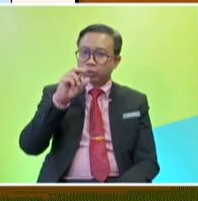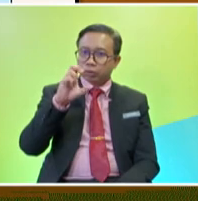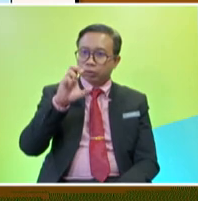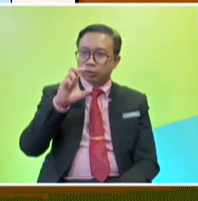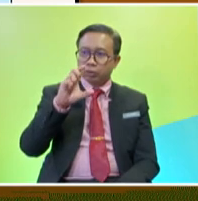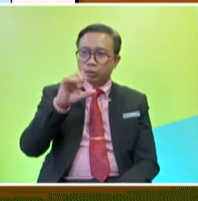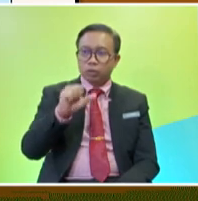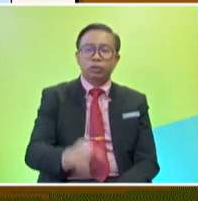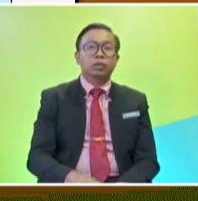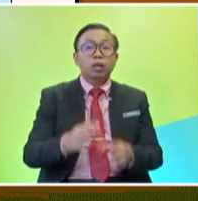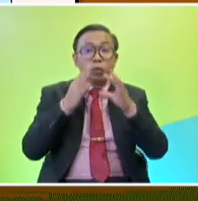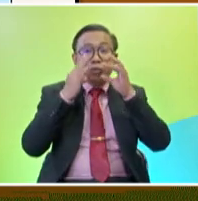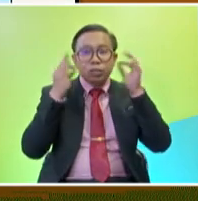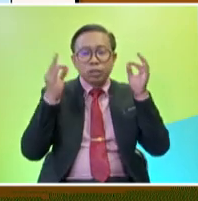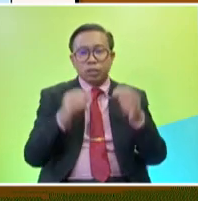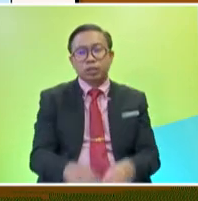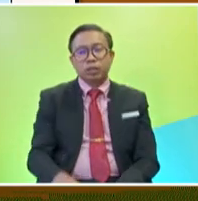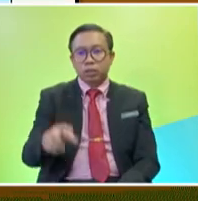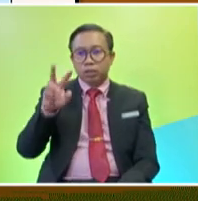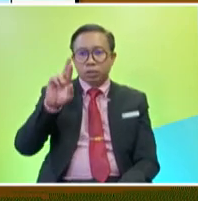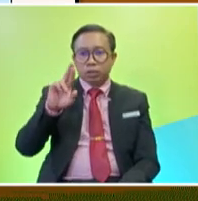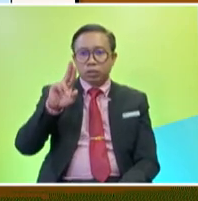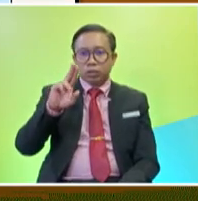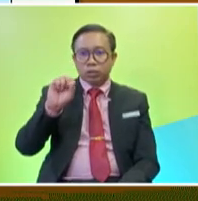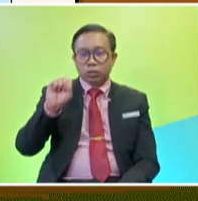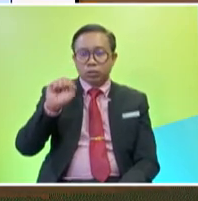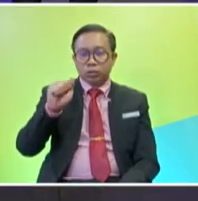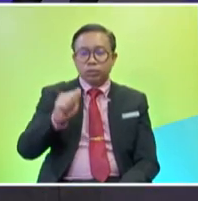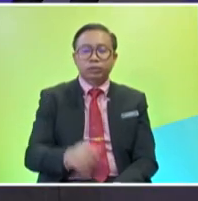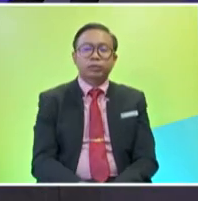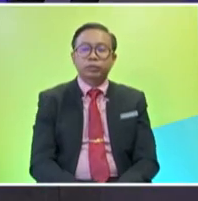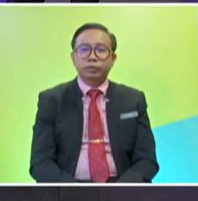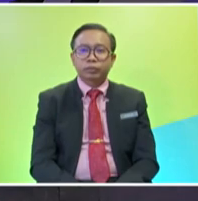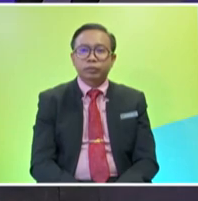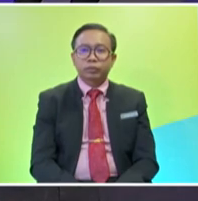sejenis rusa juga oke tapi tanduknya sangat besar